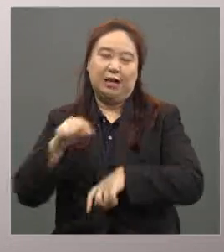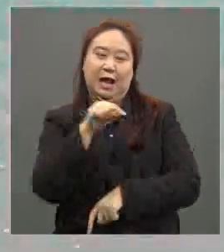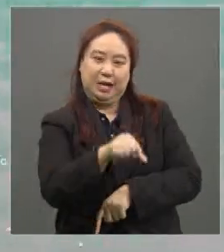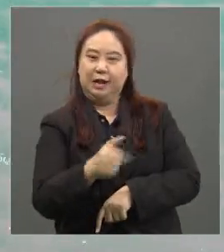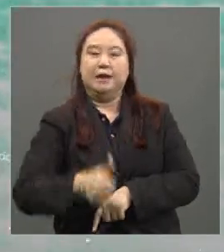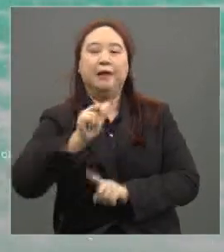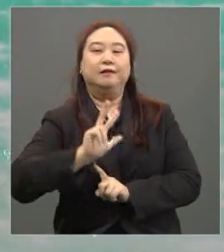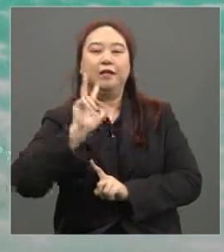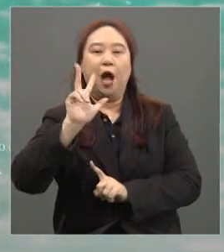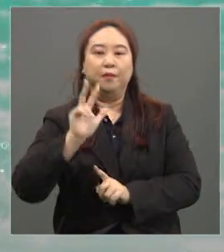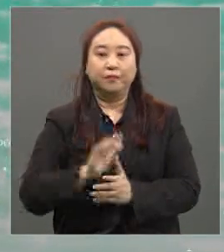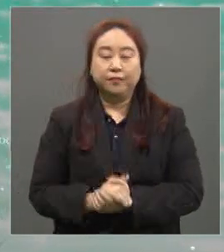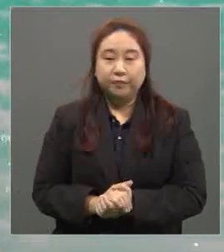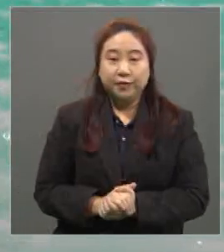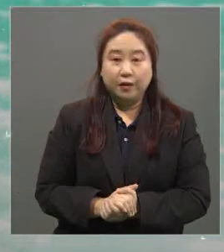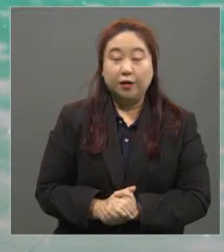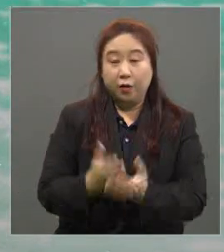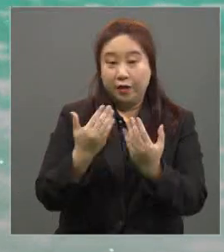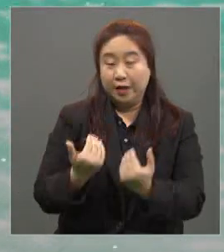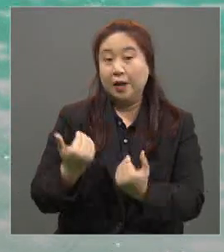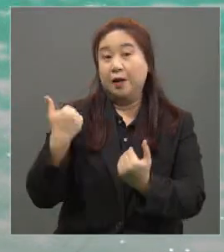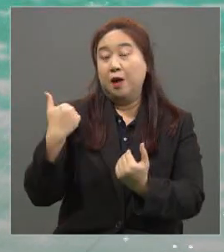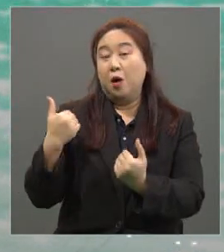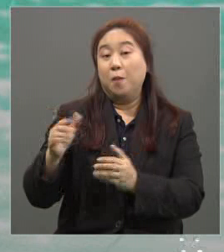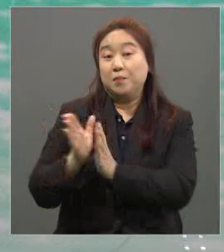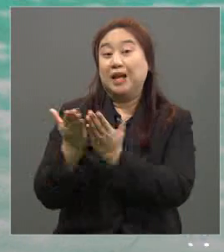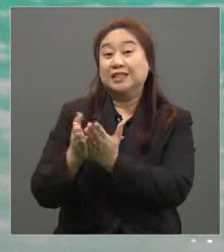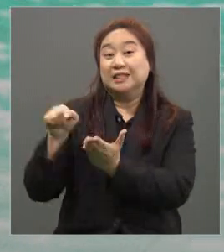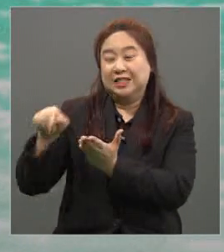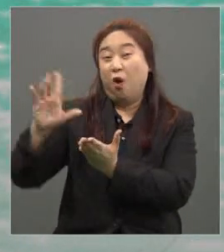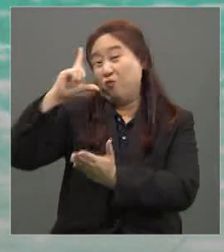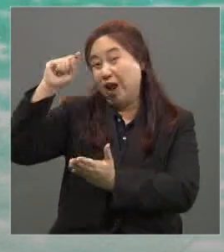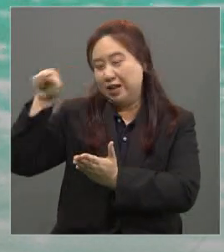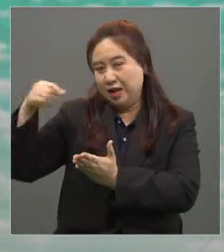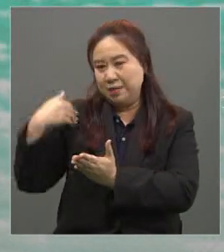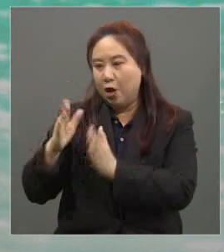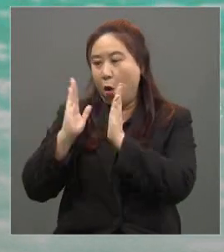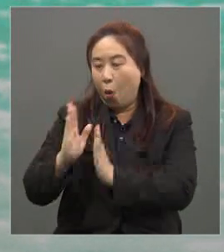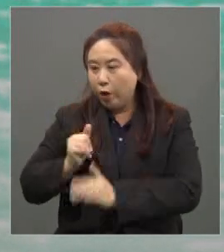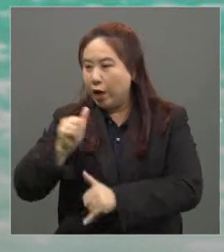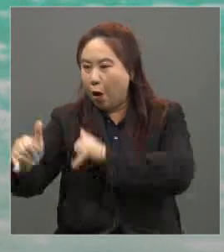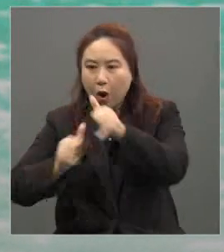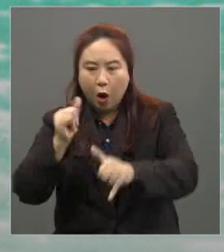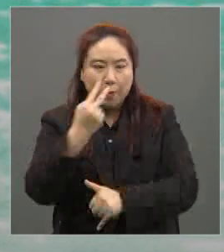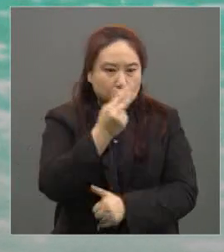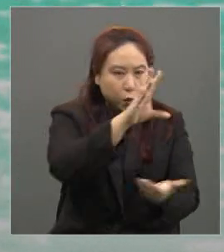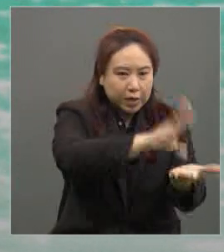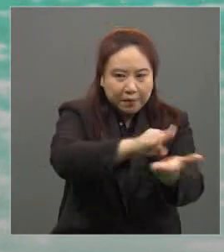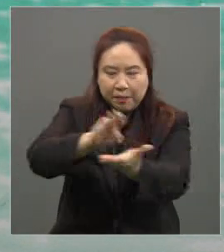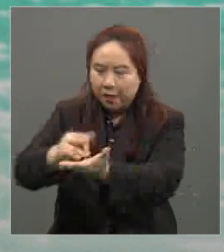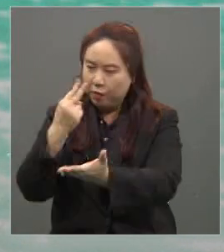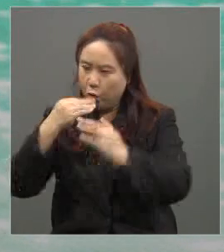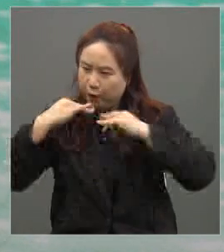lolly Planetได้ส่งนักเขียนไปยังสถานที่ต่างๆทั่วโลกครับเพื่อจัดอันดับชายหาดที่ดีที่สุดใน